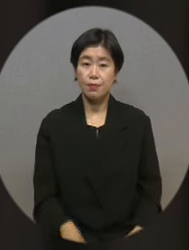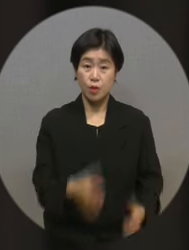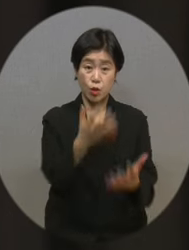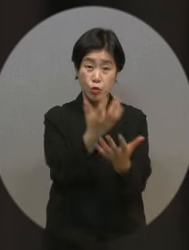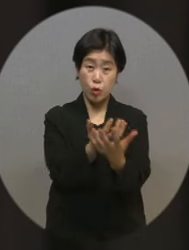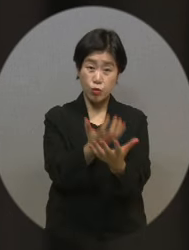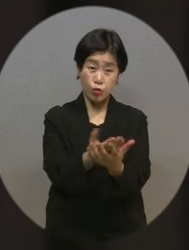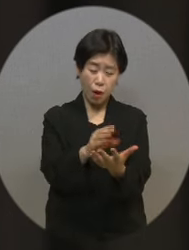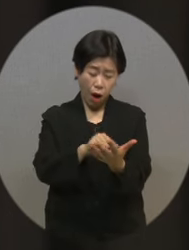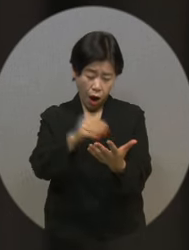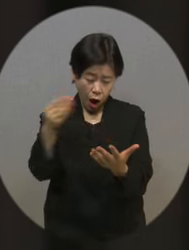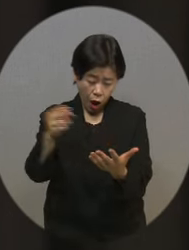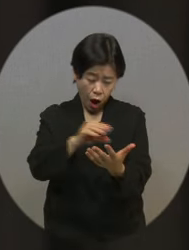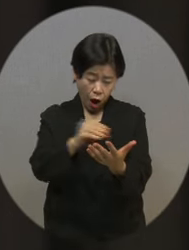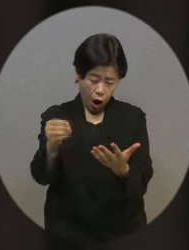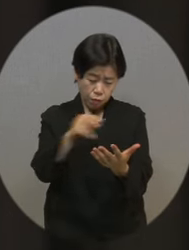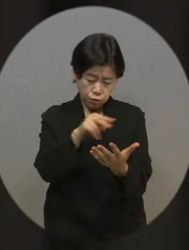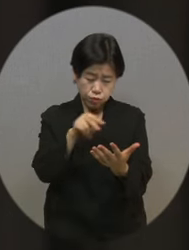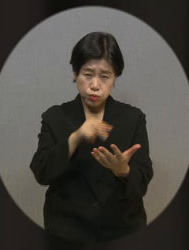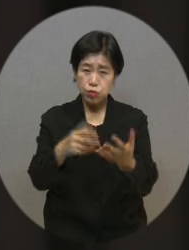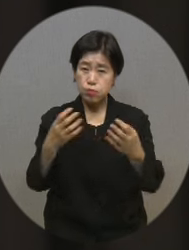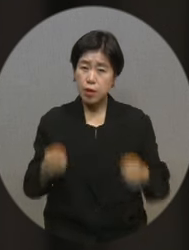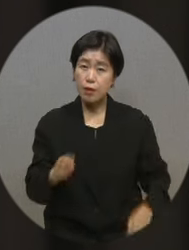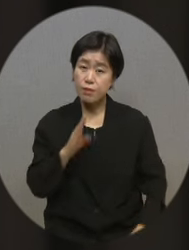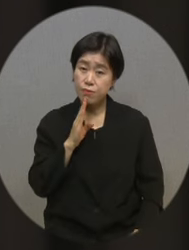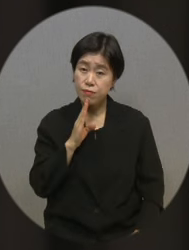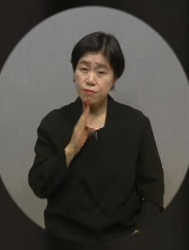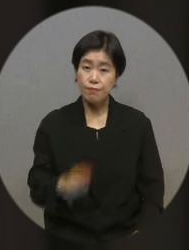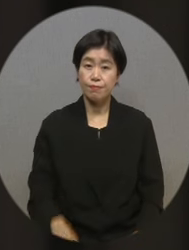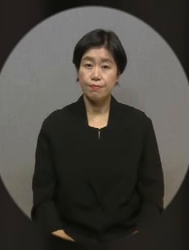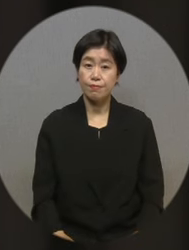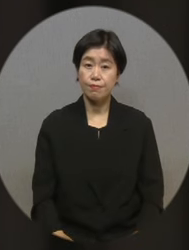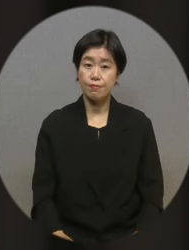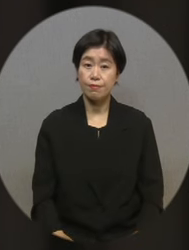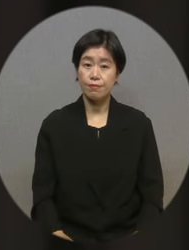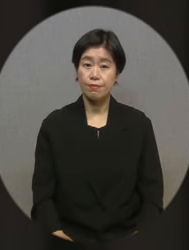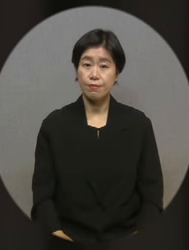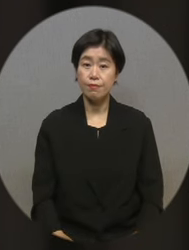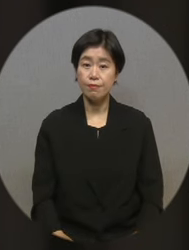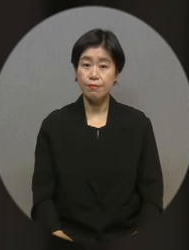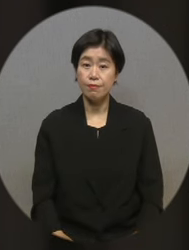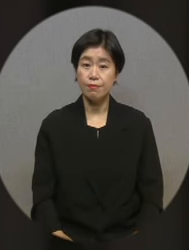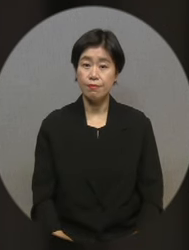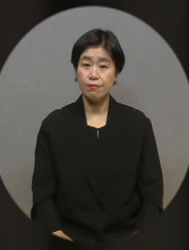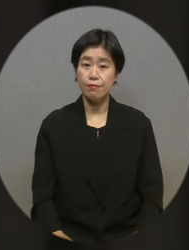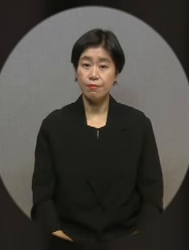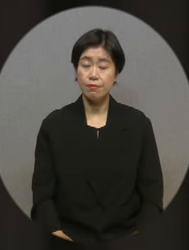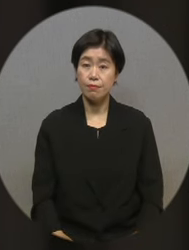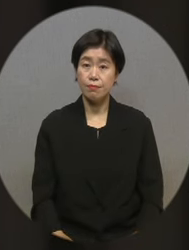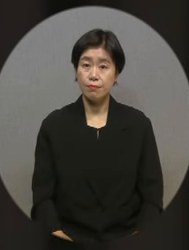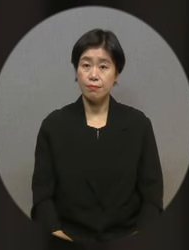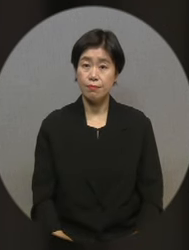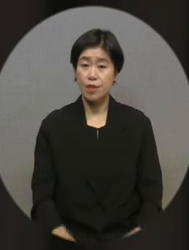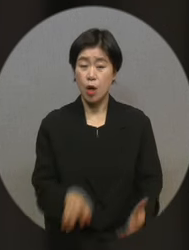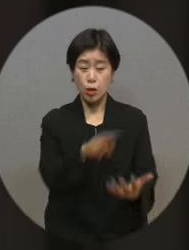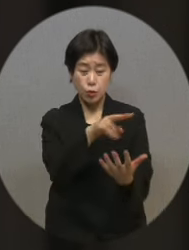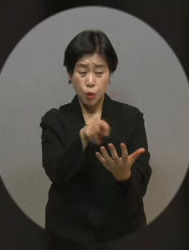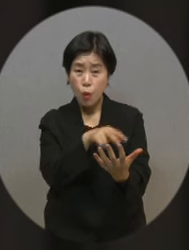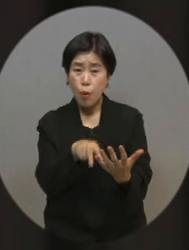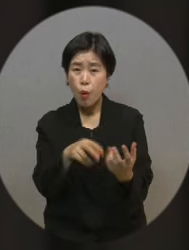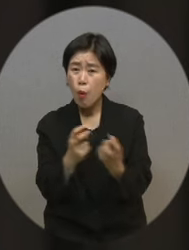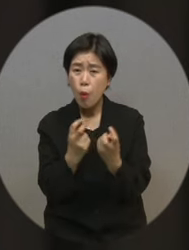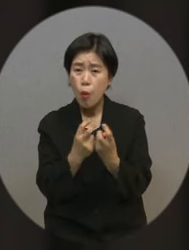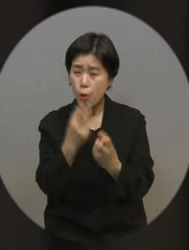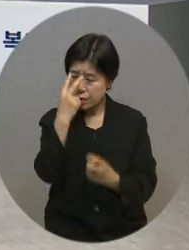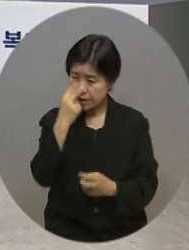서류도 굉장히 많이 보시고 그러니까 읽으셔야 되는데 보신다는 말이 조금 그렇습니다만 그 서류 어떻게 읽으셨어요? 그 많은